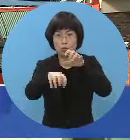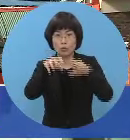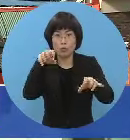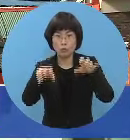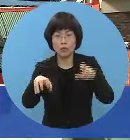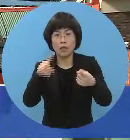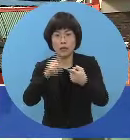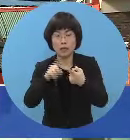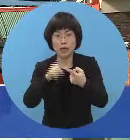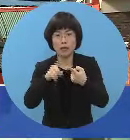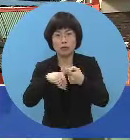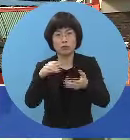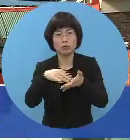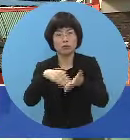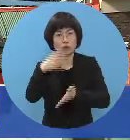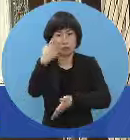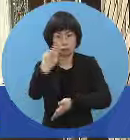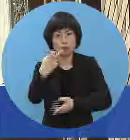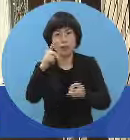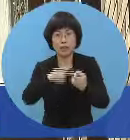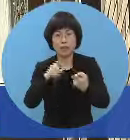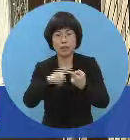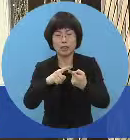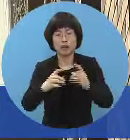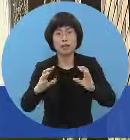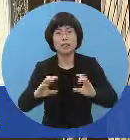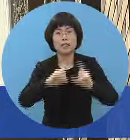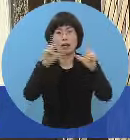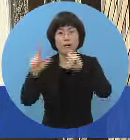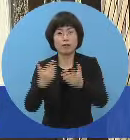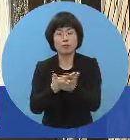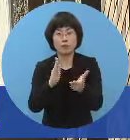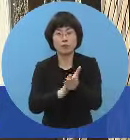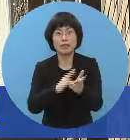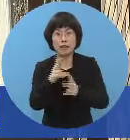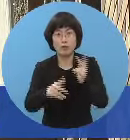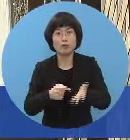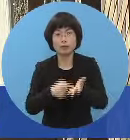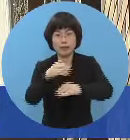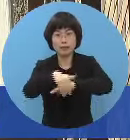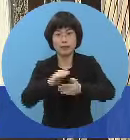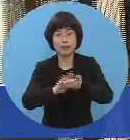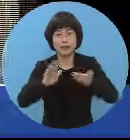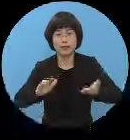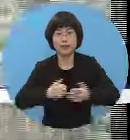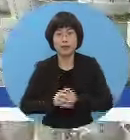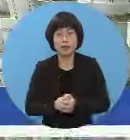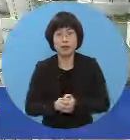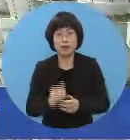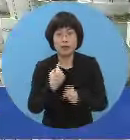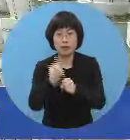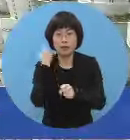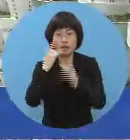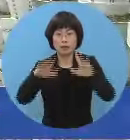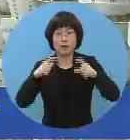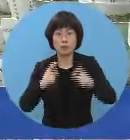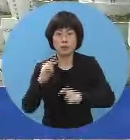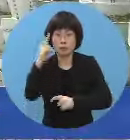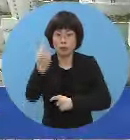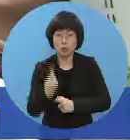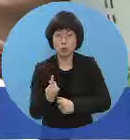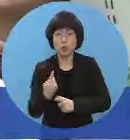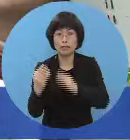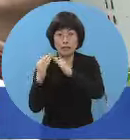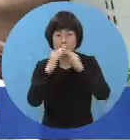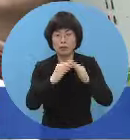전남 지역 달동네나 쪽방촌, 낙후한 농어촌 마을 등 취약지 12곳에 대한 생활여건 개선 사업이 추진됩니다.